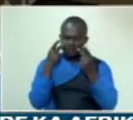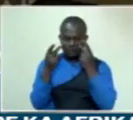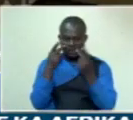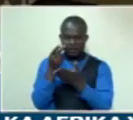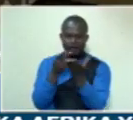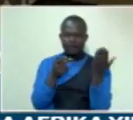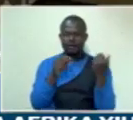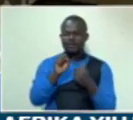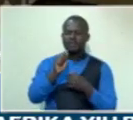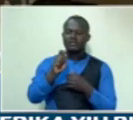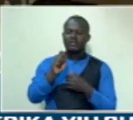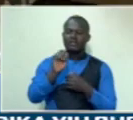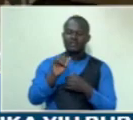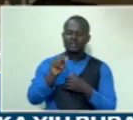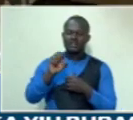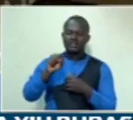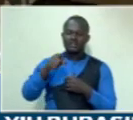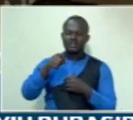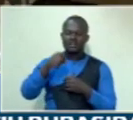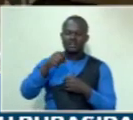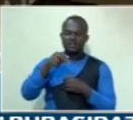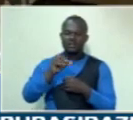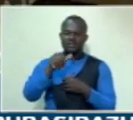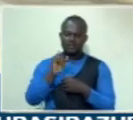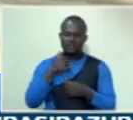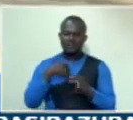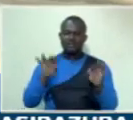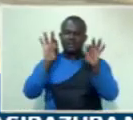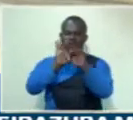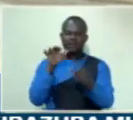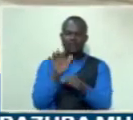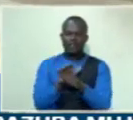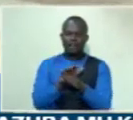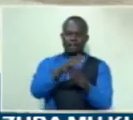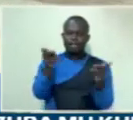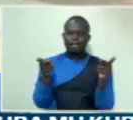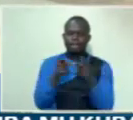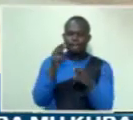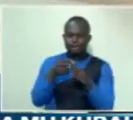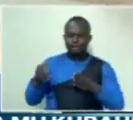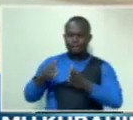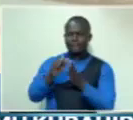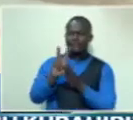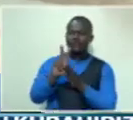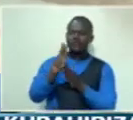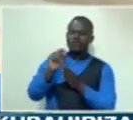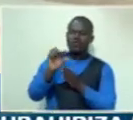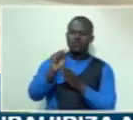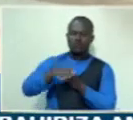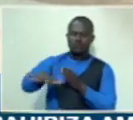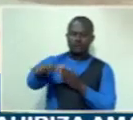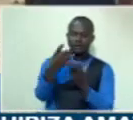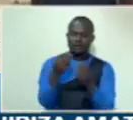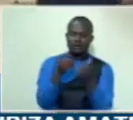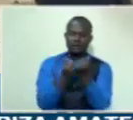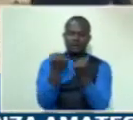na Satinski izo ntindo zombi zifite akamaro kanini cyane. Ahazwi nka koridori yavunga n'isangano ryoroshya